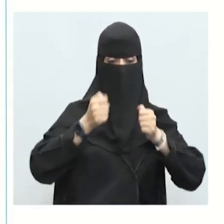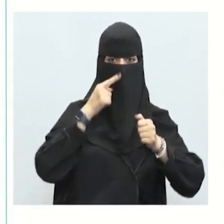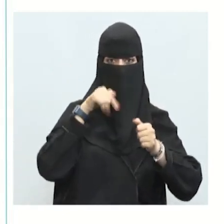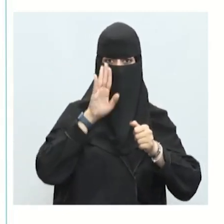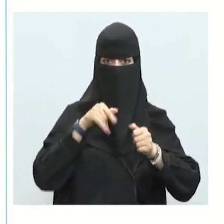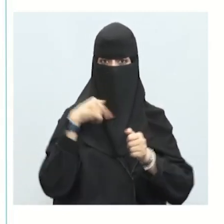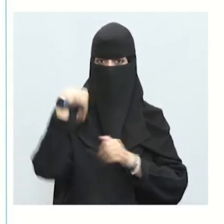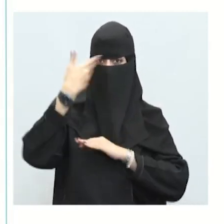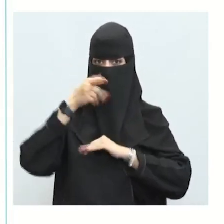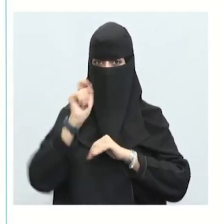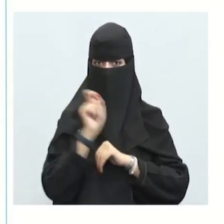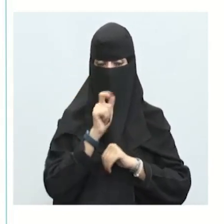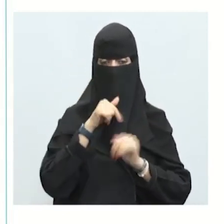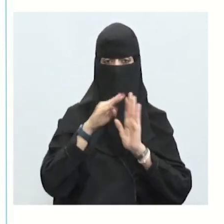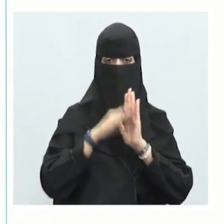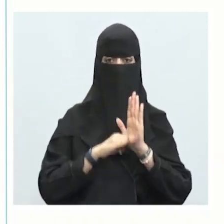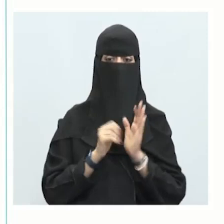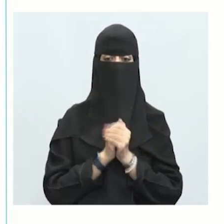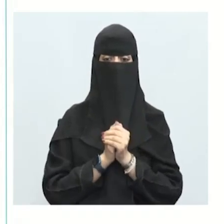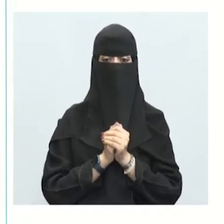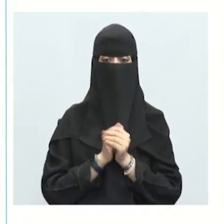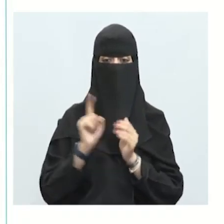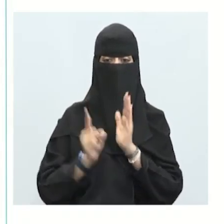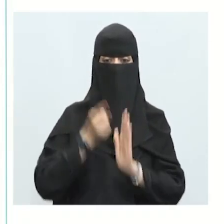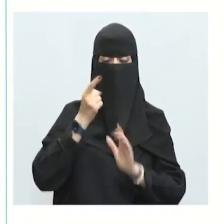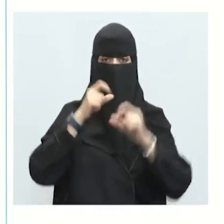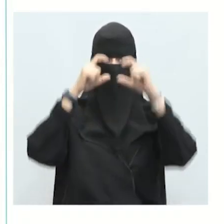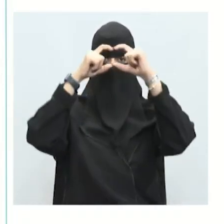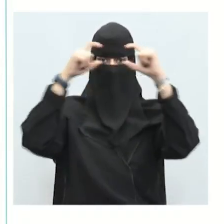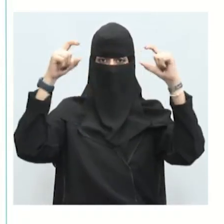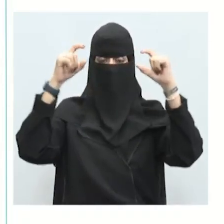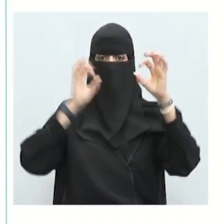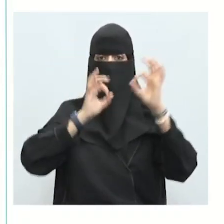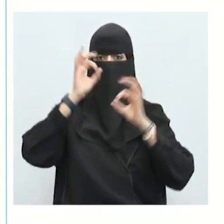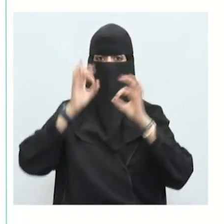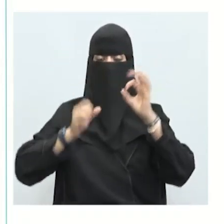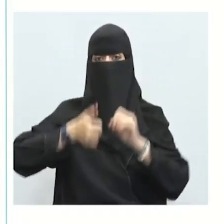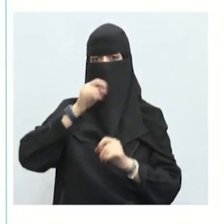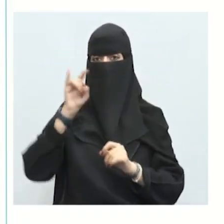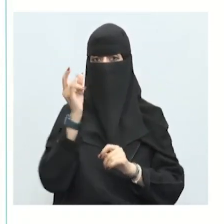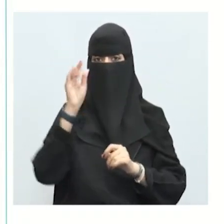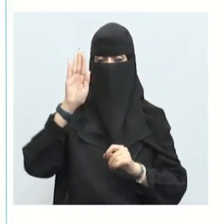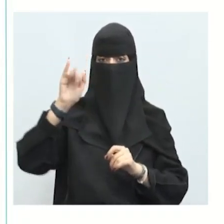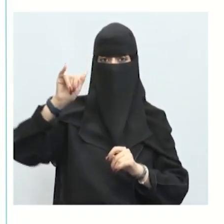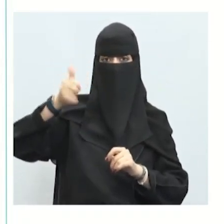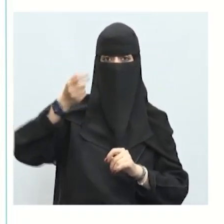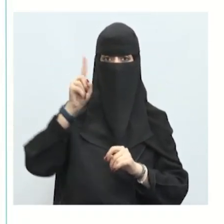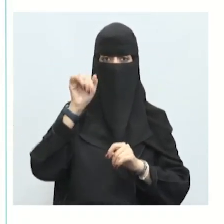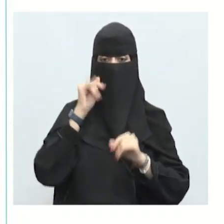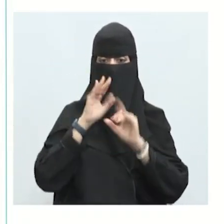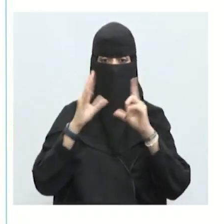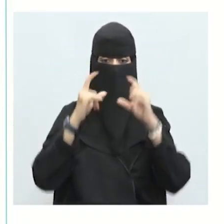ثم اكتب البرنامج عندنا المخطط الانسيابي نبدا اولا في